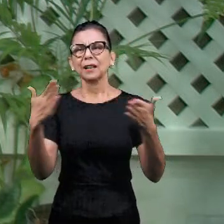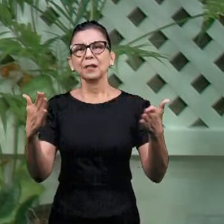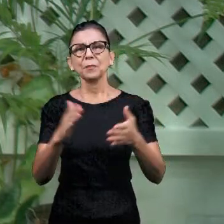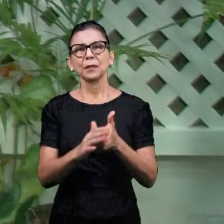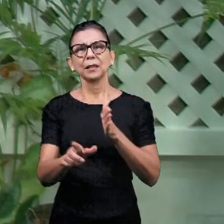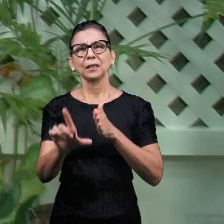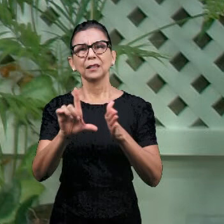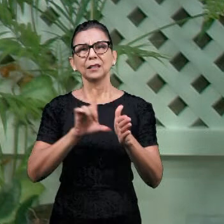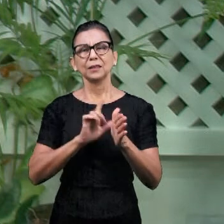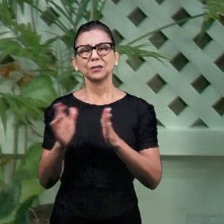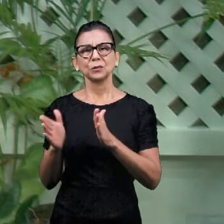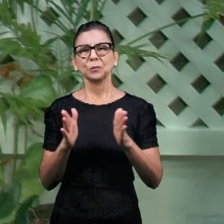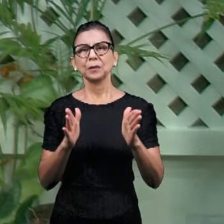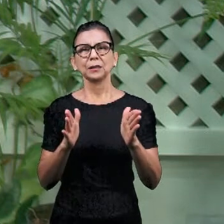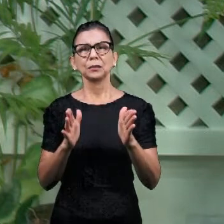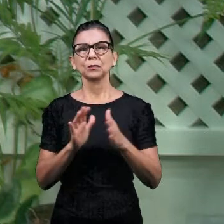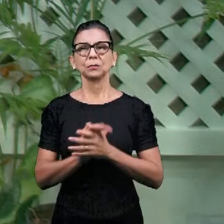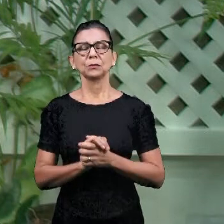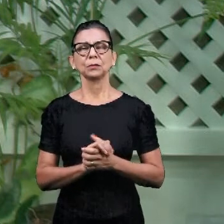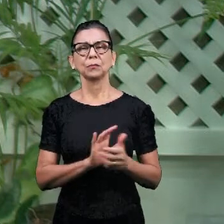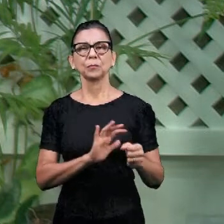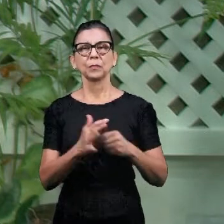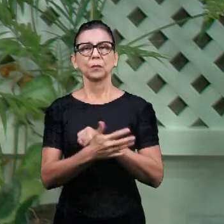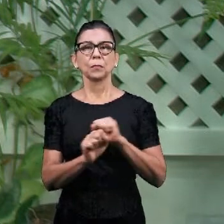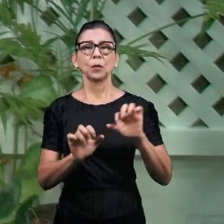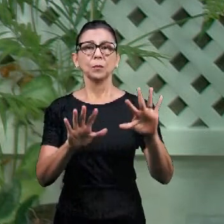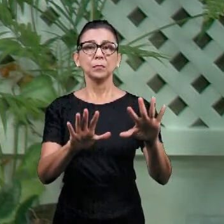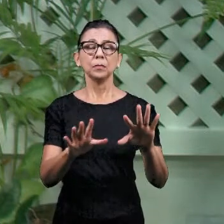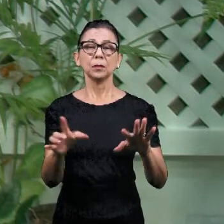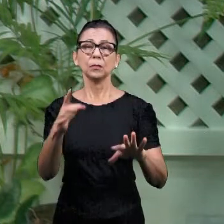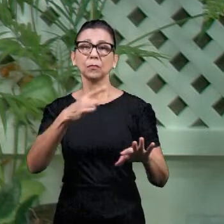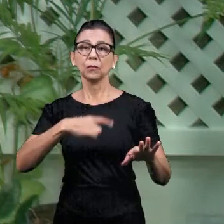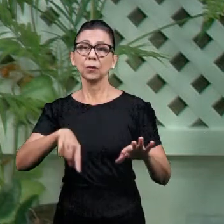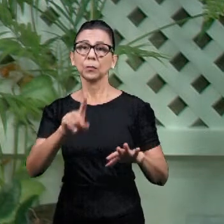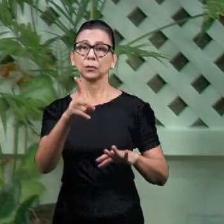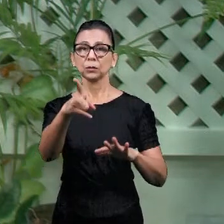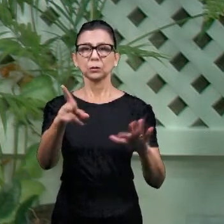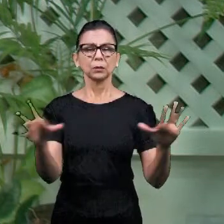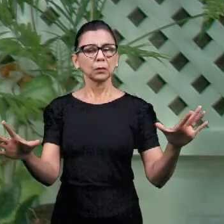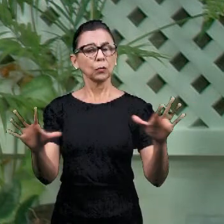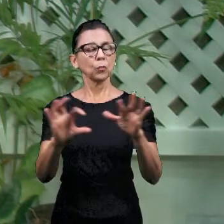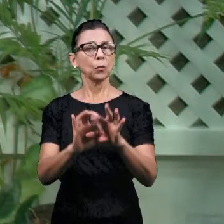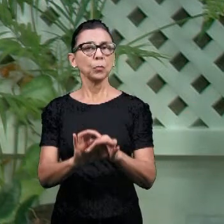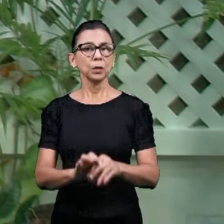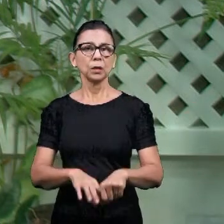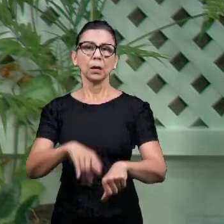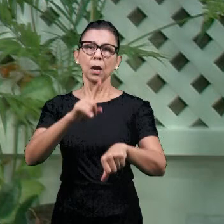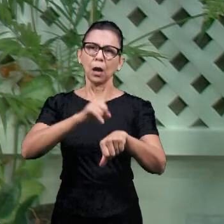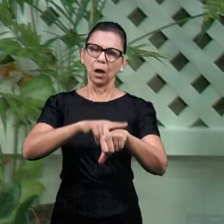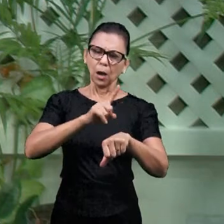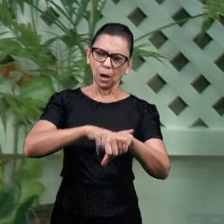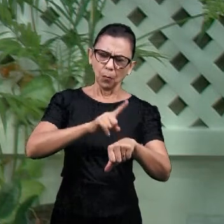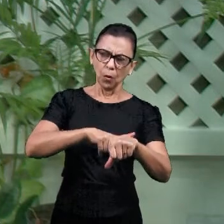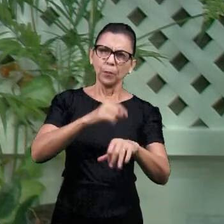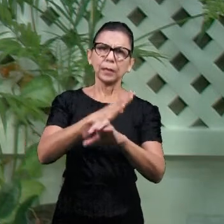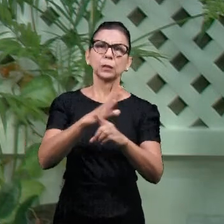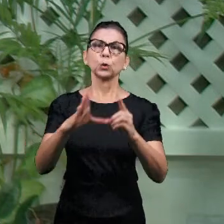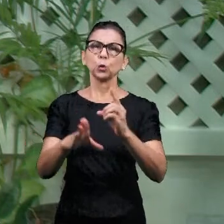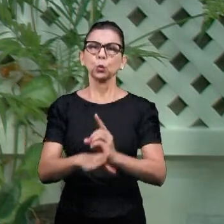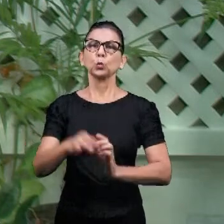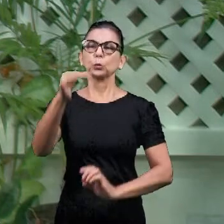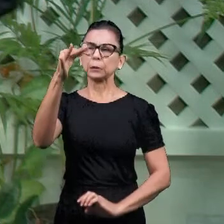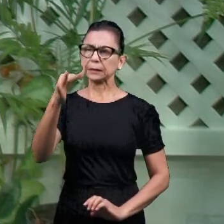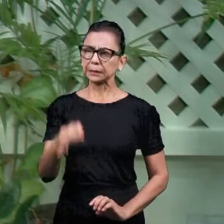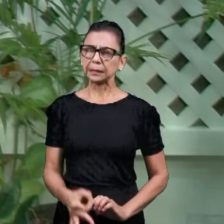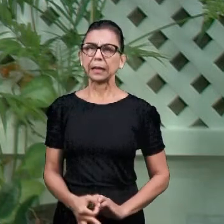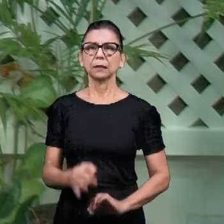finir. On va continuer dans la même communion. Au moment du culte, c'est le moment du culte. Au moment de l'école dominicale, c'est l'école